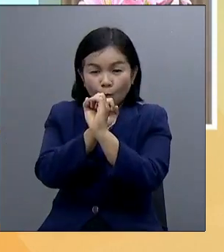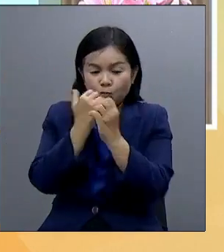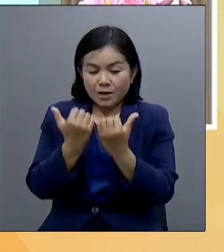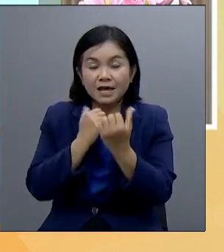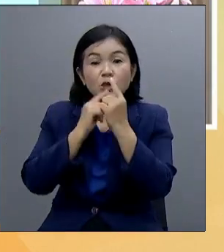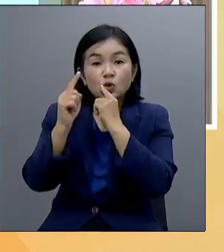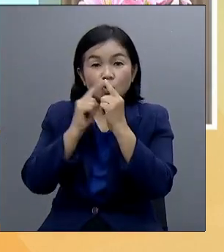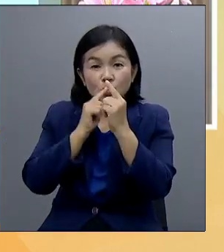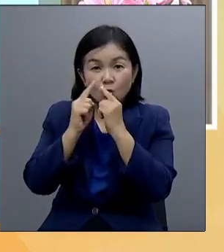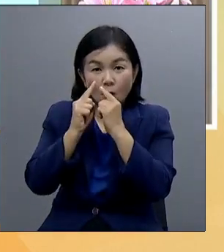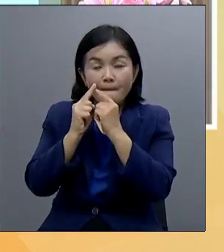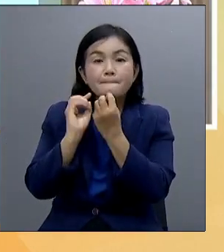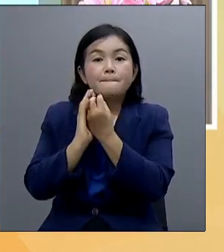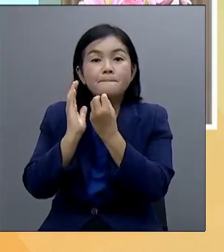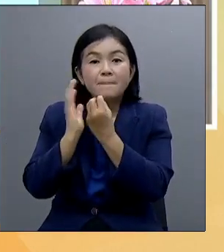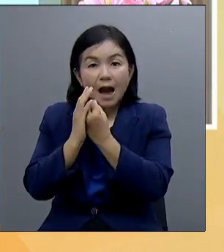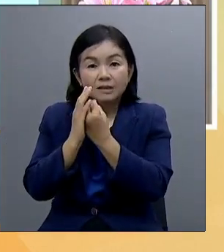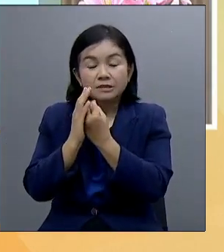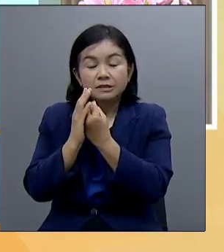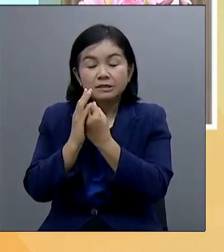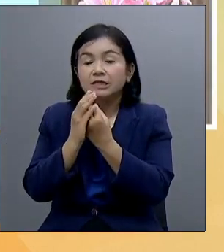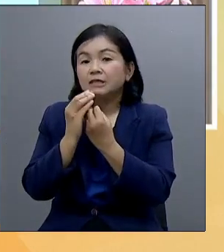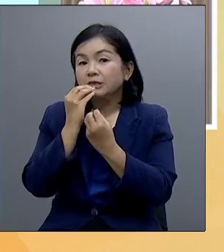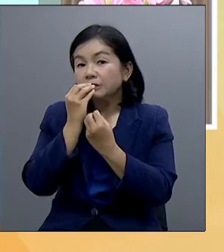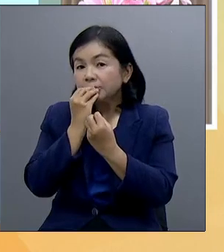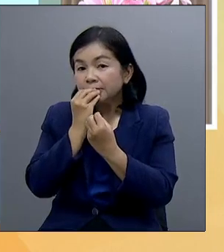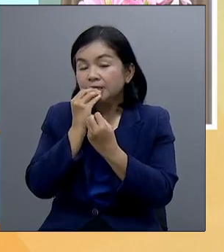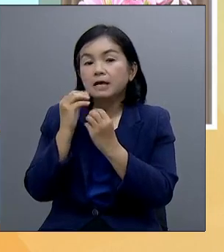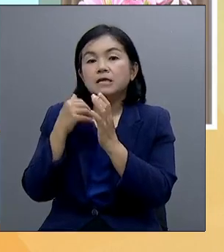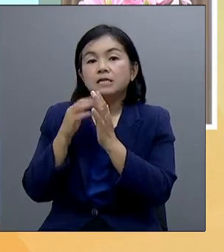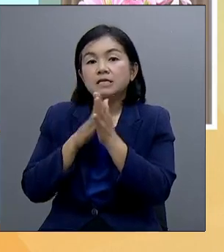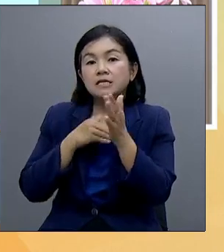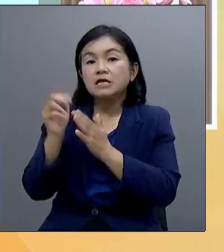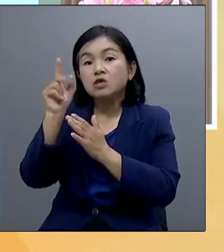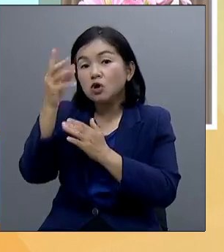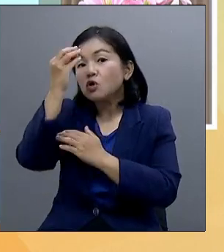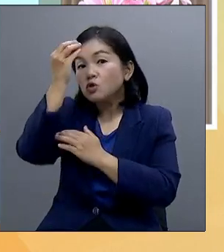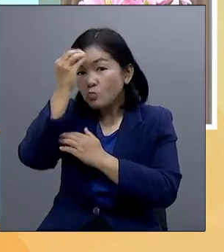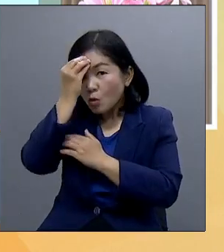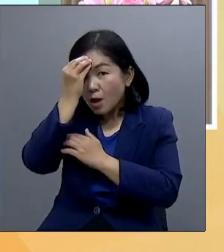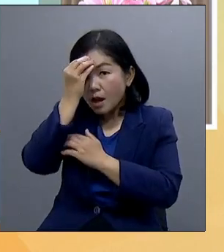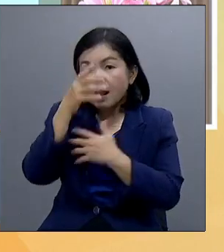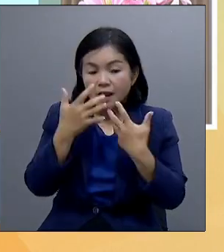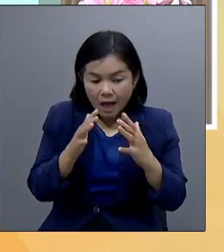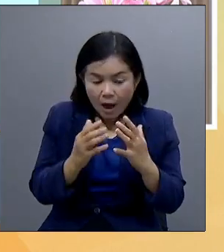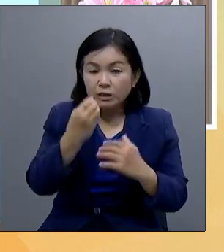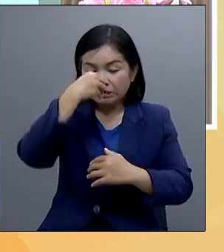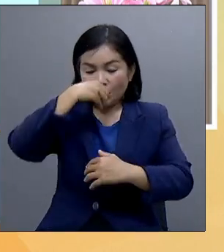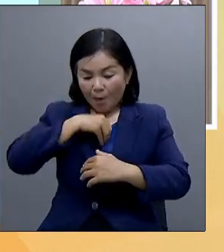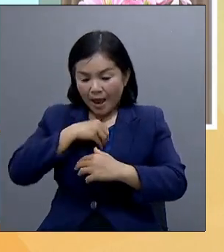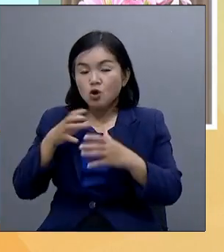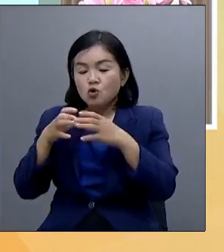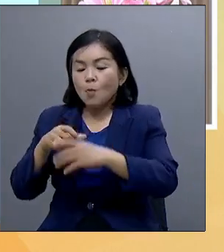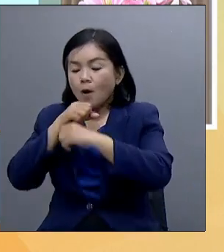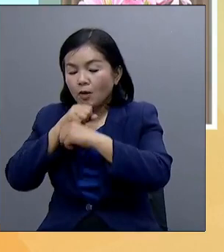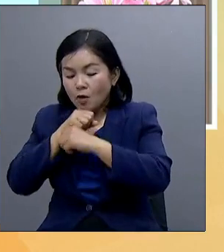กันก็คือเรื่องของภาวะสมองเสื่อมในผู้สูงอายุอยากให้อาจารย์สรุปให้ฟังหน่อยว่าผู้สูงอายุถ้าจะกินหรือว่าเลือกที่